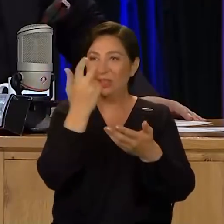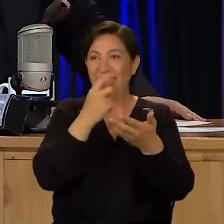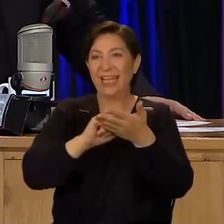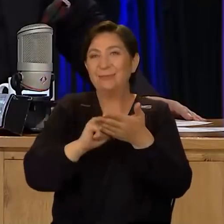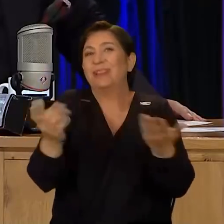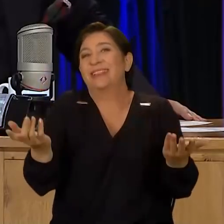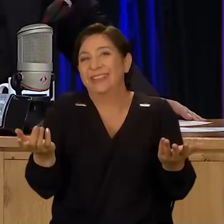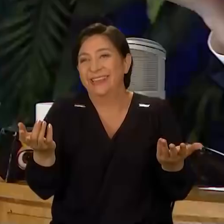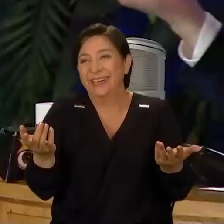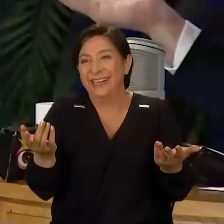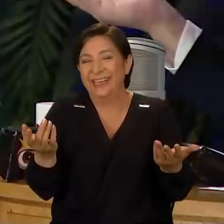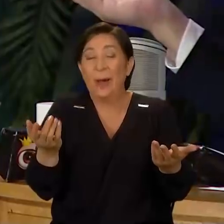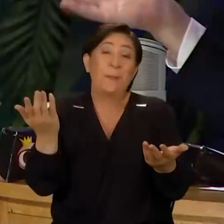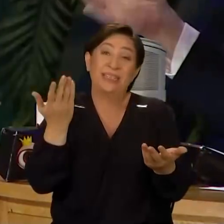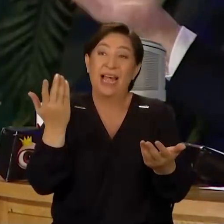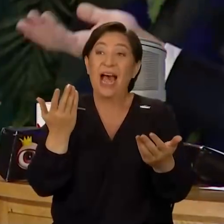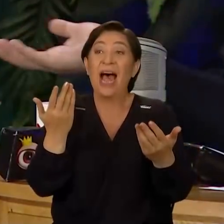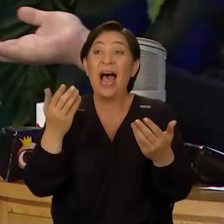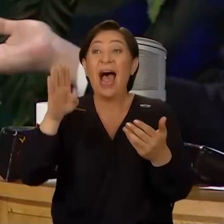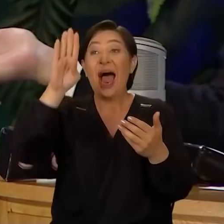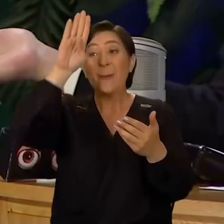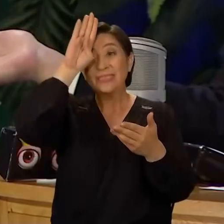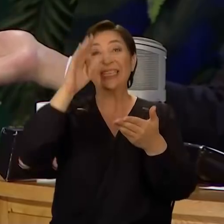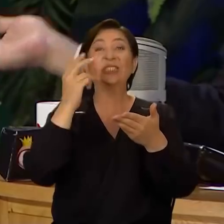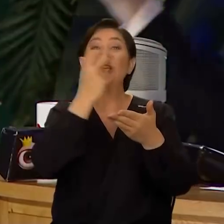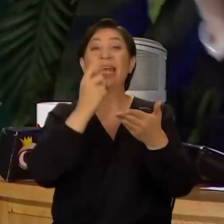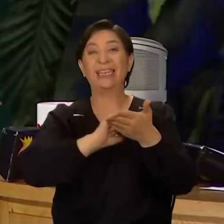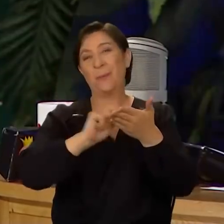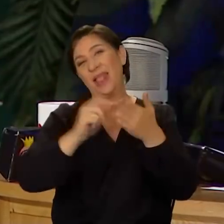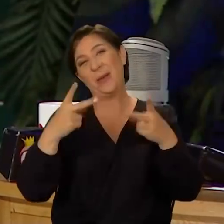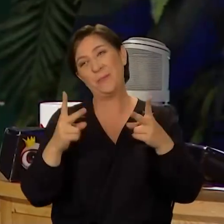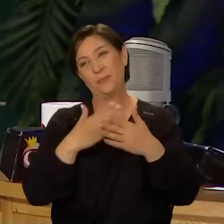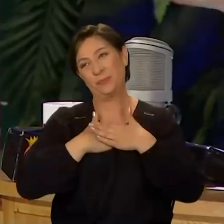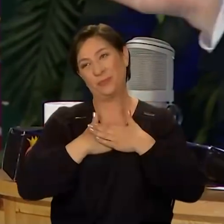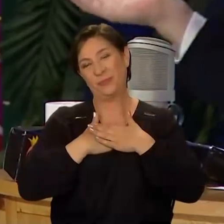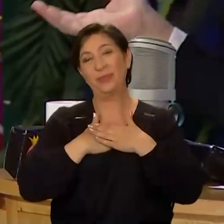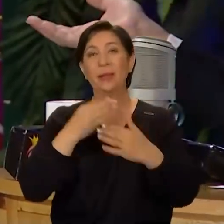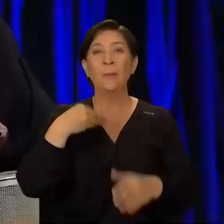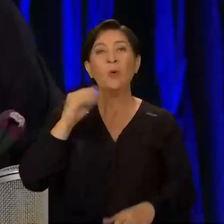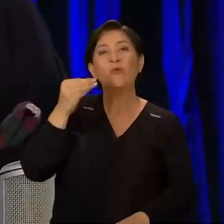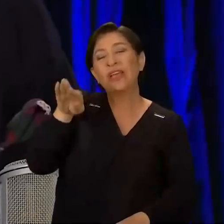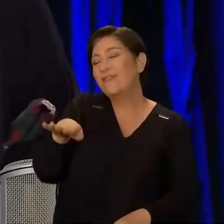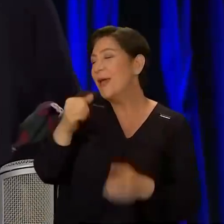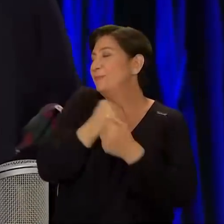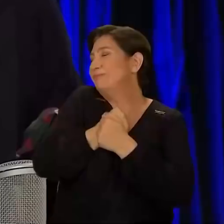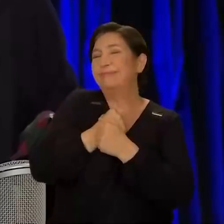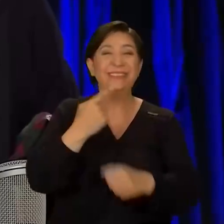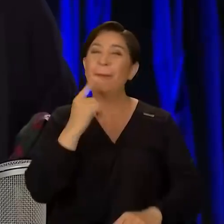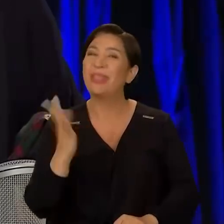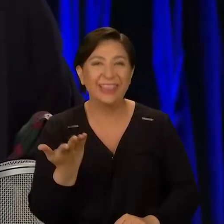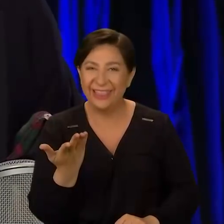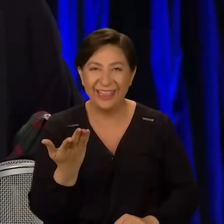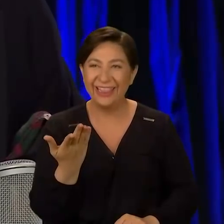mesela. Yani mesela. Ama İstanbul'a ufak tefeğim, şarkı yazabilirim. İstanbul'a mesela. Yazabilirim. İstanbul'a ufak tefeğim benim diye bana şarkı. Ufak tefeğim